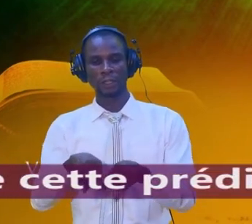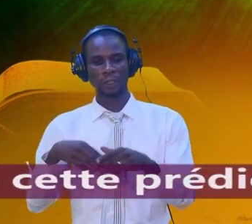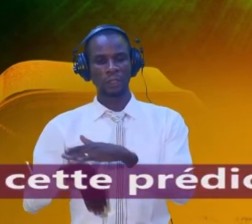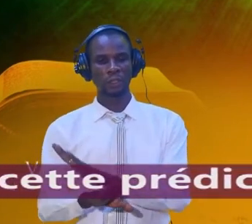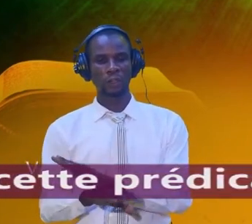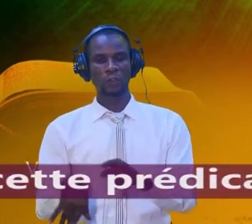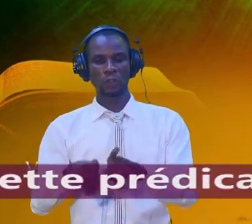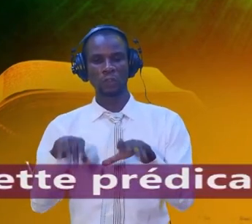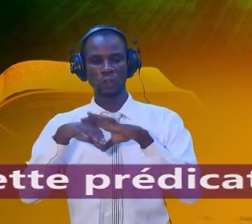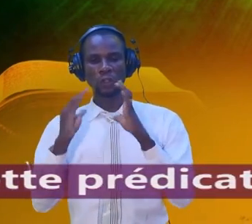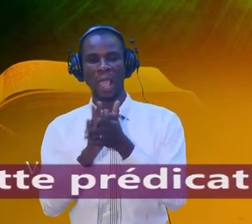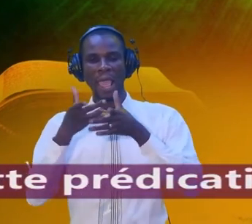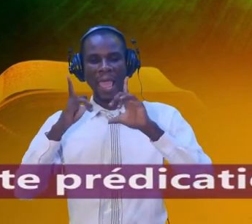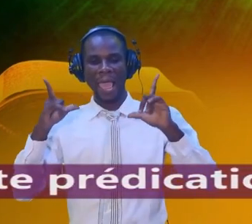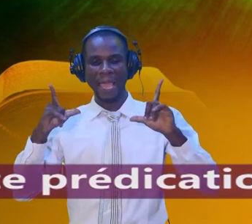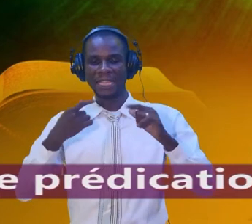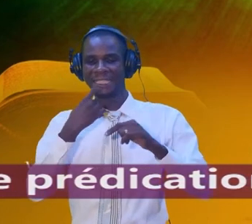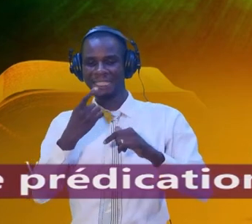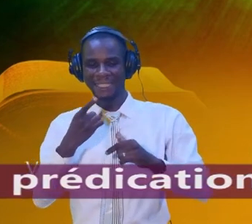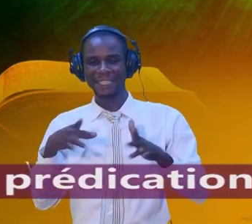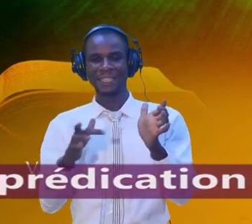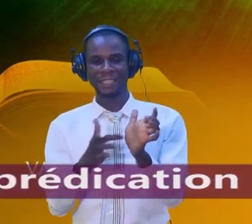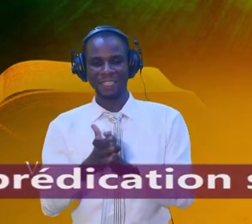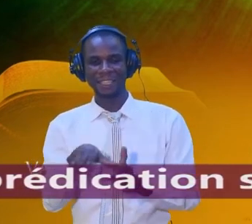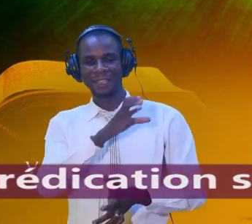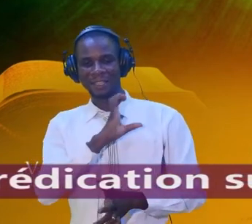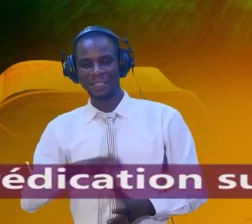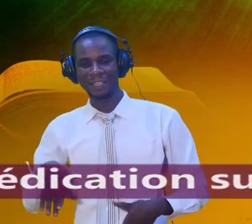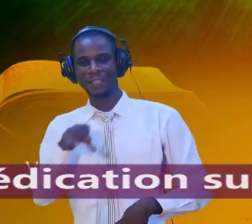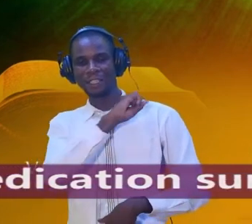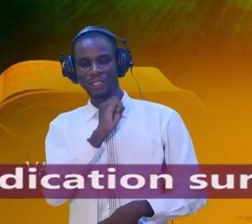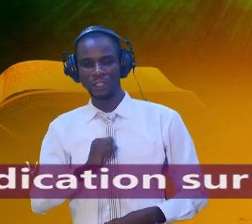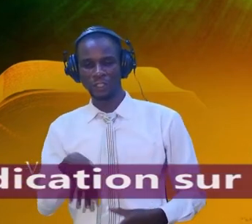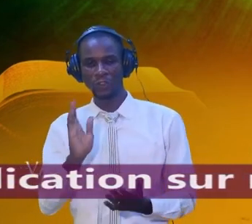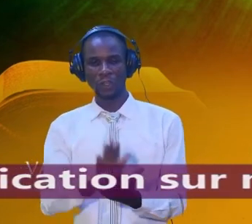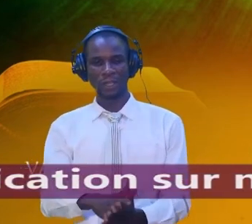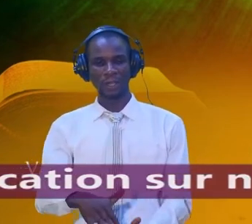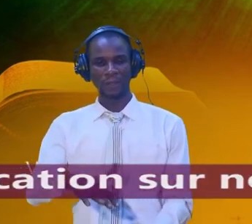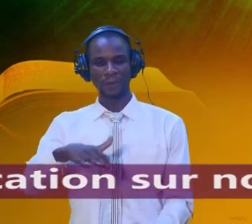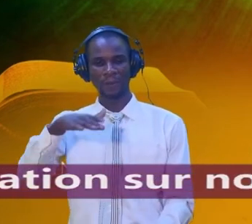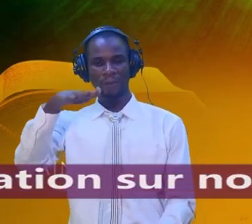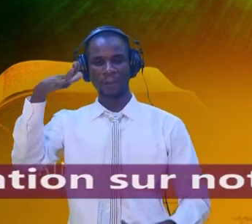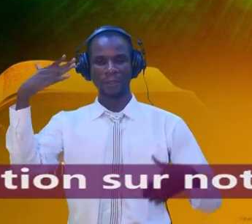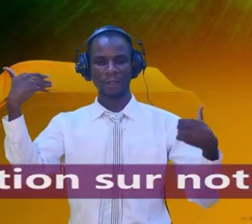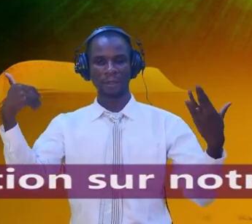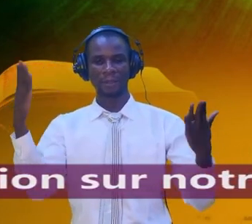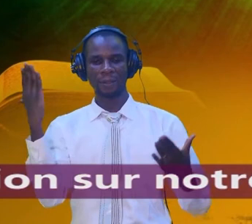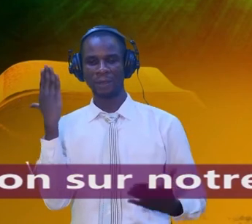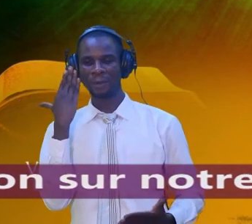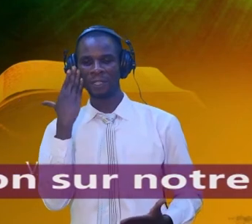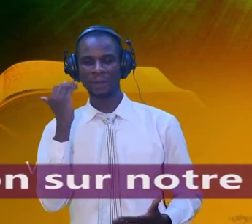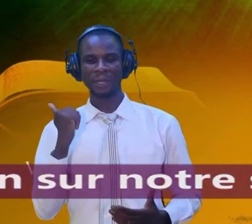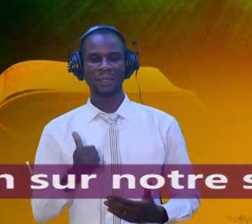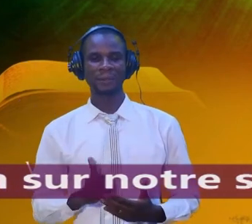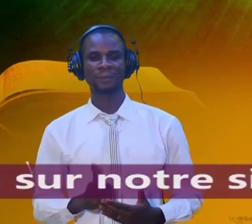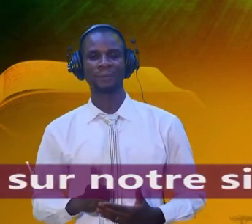kila goti lipigwe. Na vitu vya mbinguni na vya dunia na vya chini ili kila ulimi ukiri